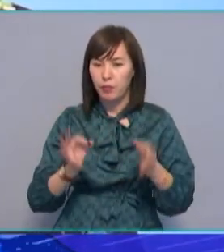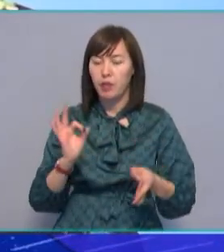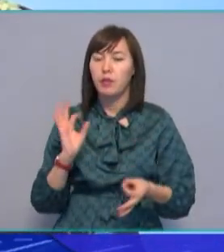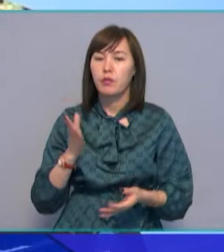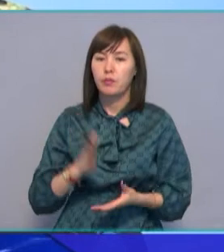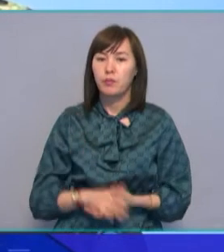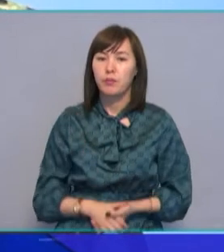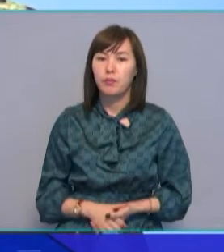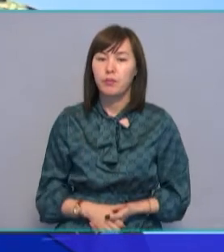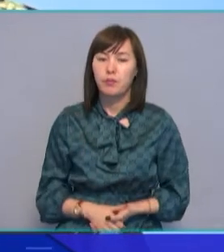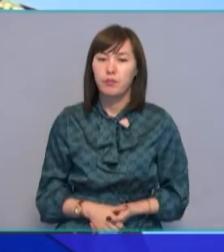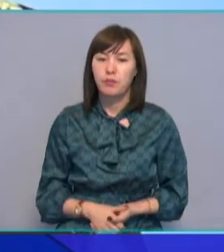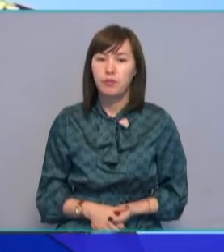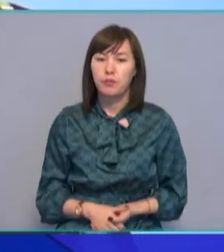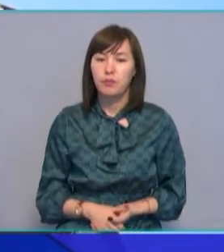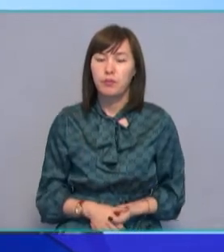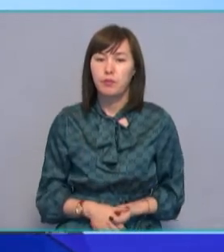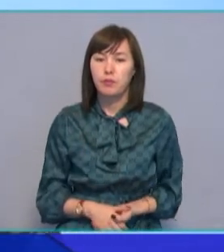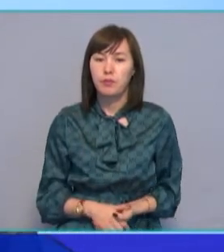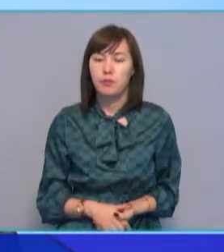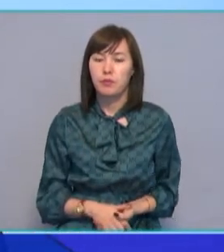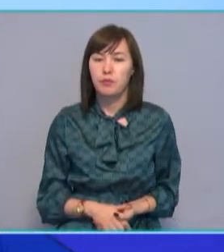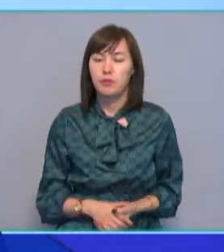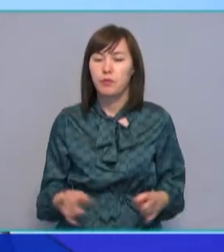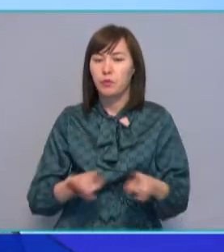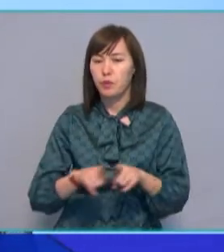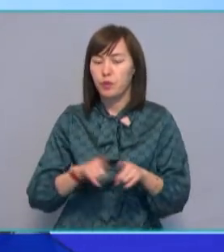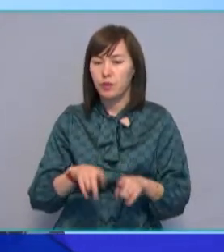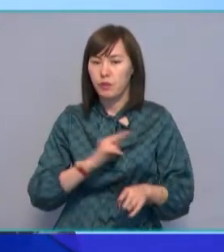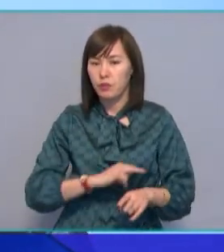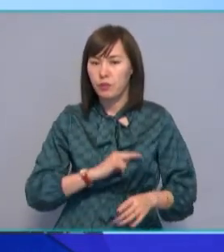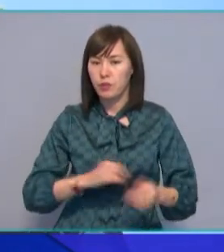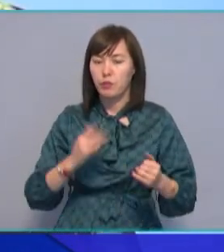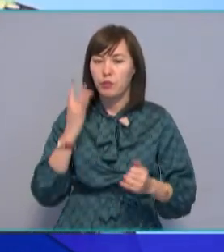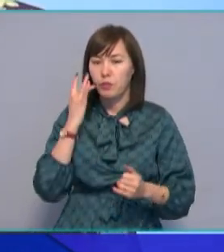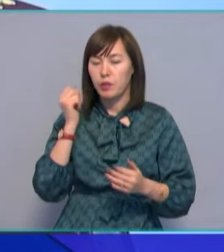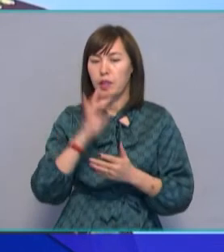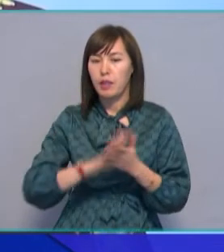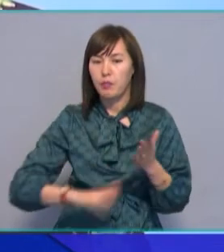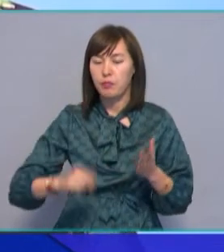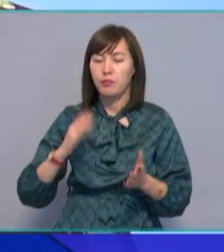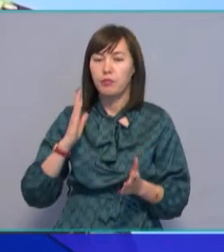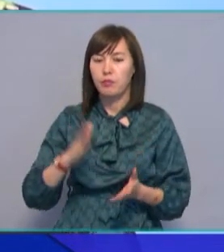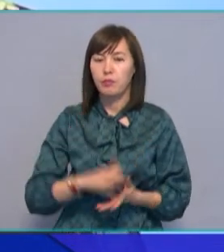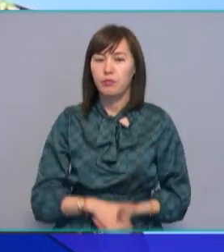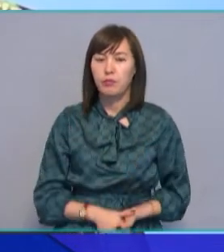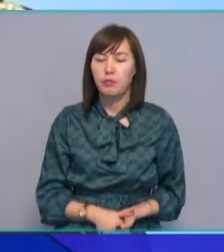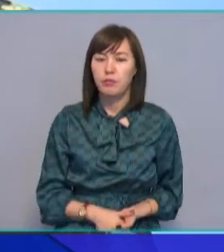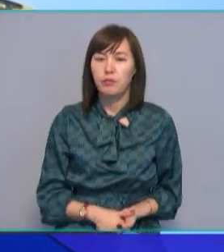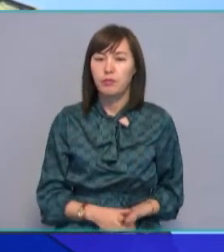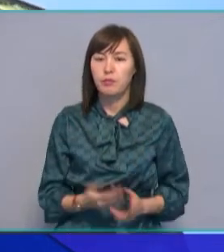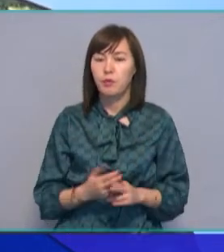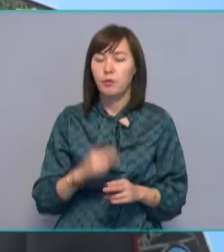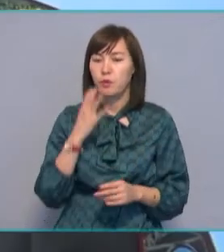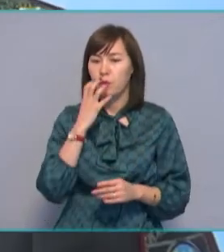жағда палатаға шықты, жағдайлары дұрыс. Бұл бойынша үгіт-насихат жұмыстарын бізде үнемі жүргізіп, үнемі жұмыстар жасап отырамыз. Биылғы